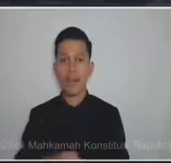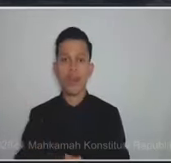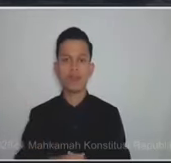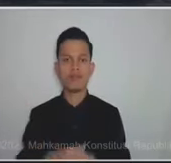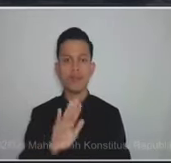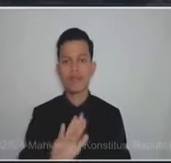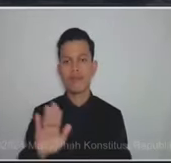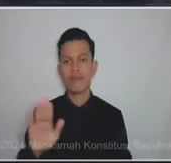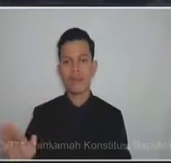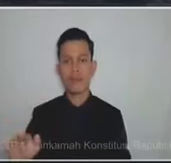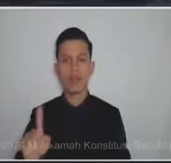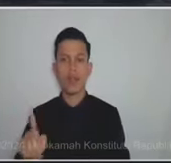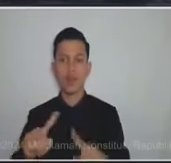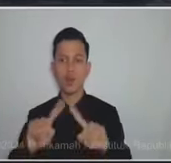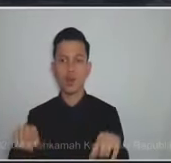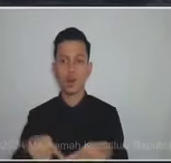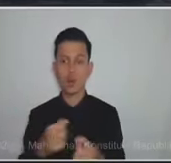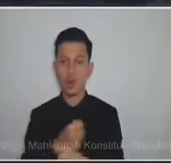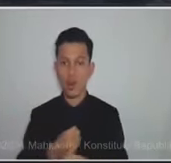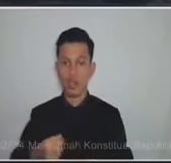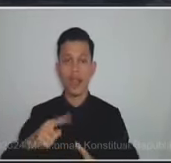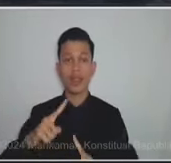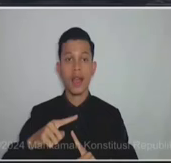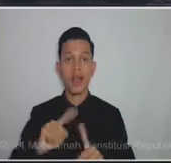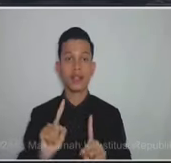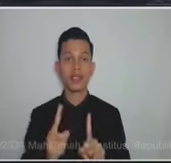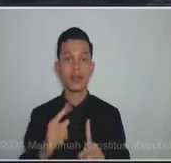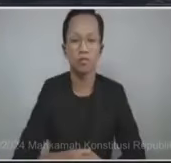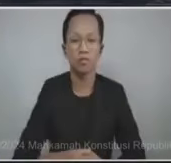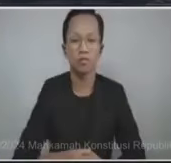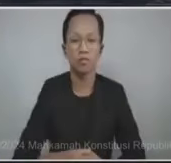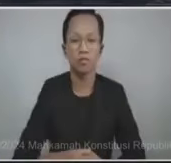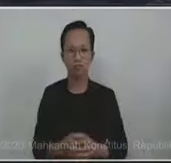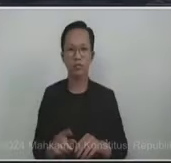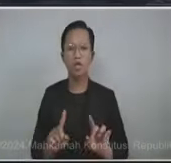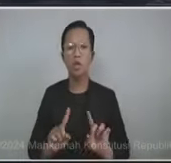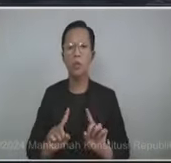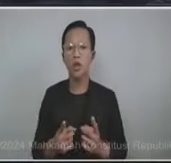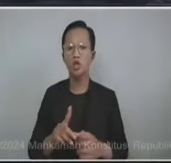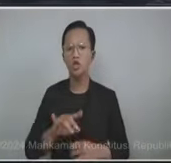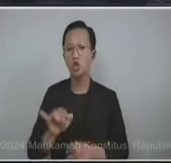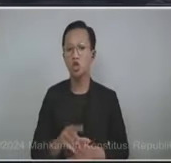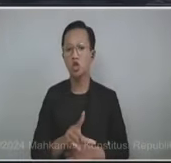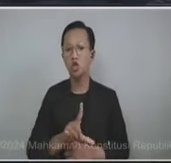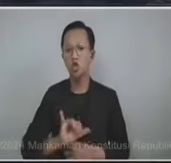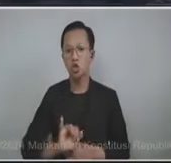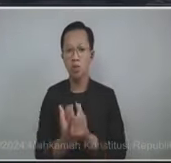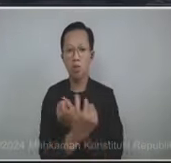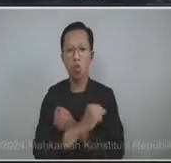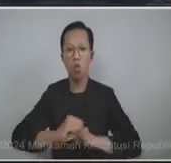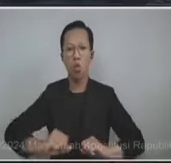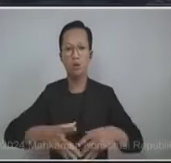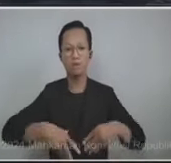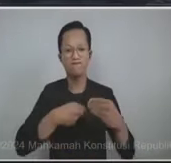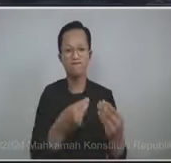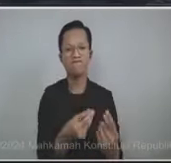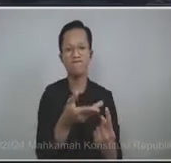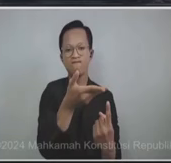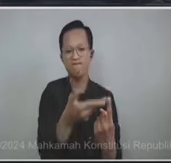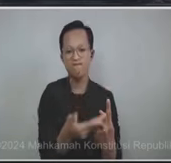berdasarkan surat kuasa bertanggal 11 Juli 202 memberi kuasa kepada H boyamin es dan